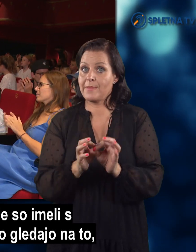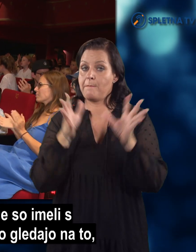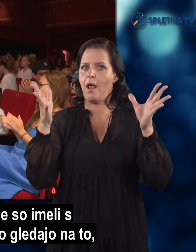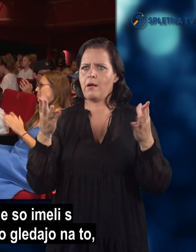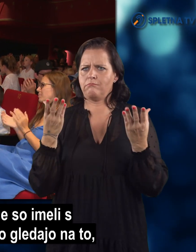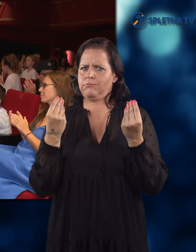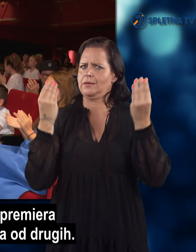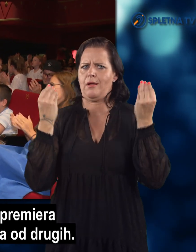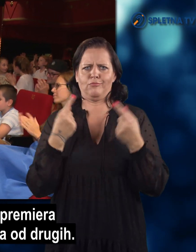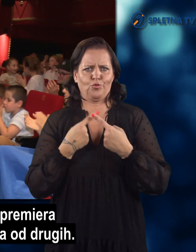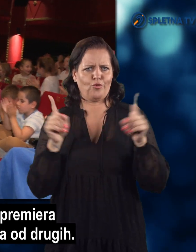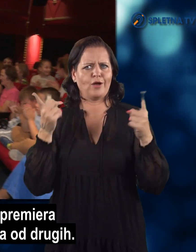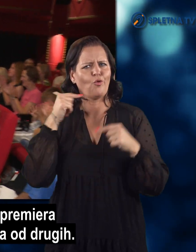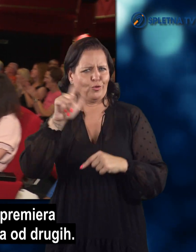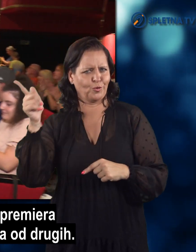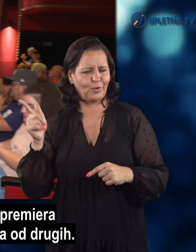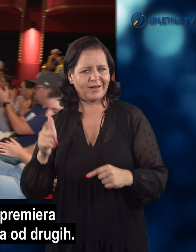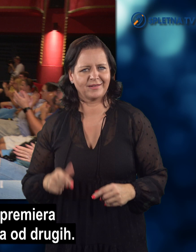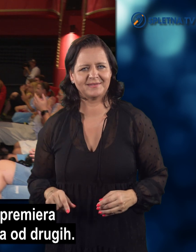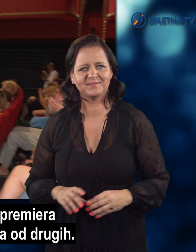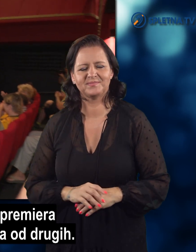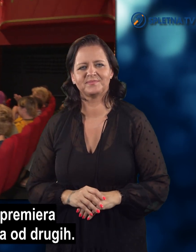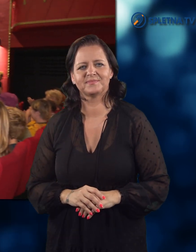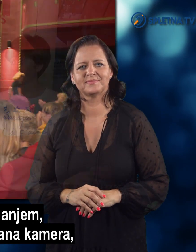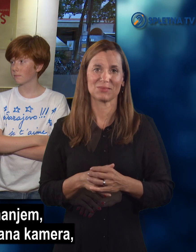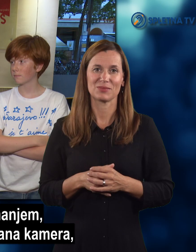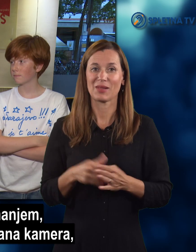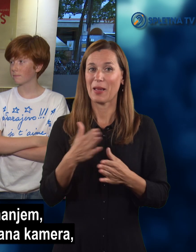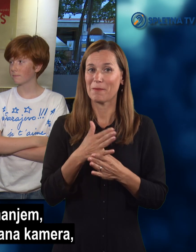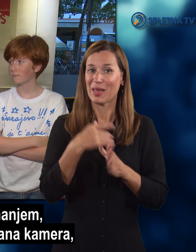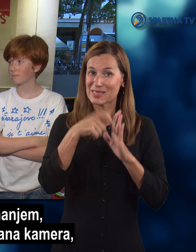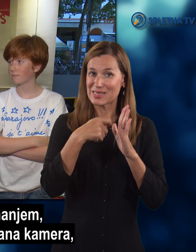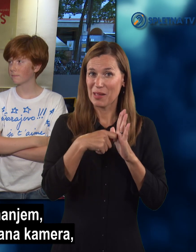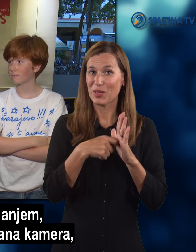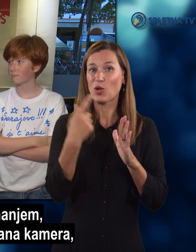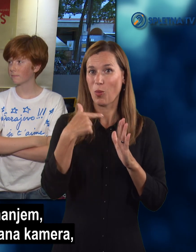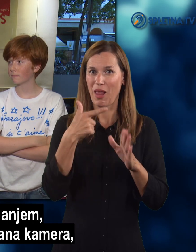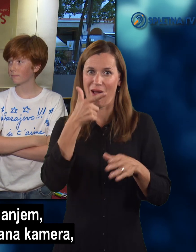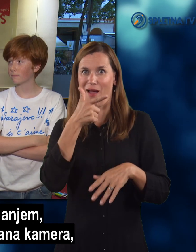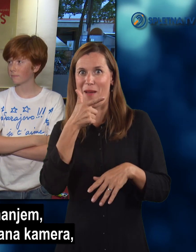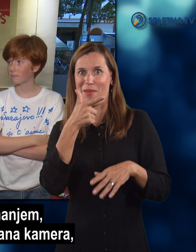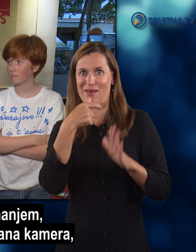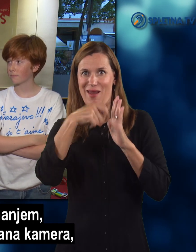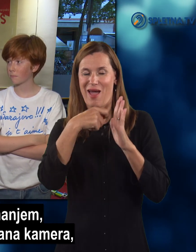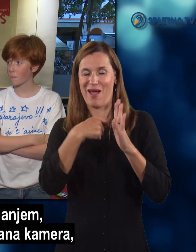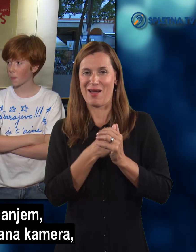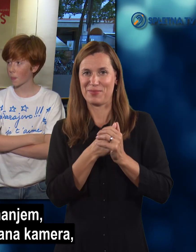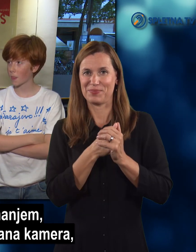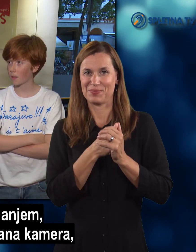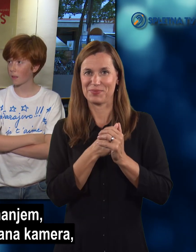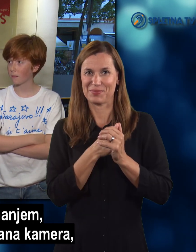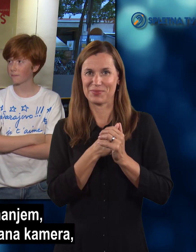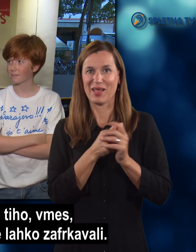da je bila ta premiera precej drugačna od drugih. Tako med snemanjem, ko je bila kamera